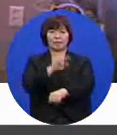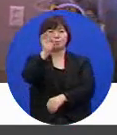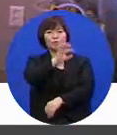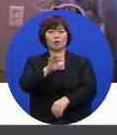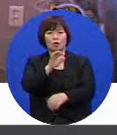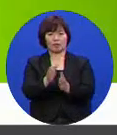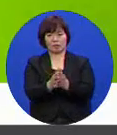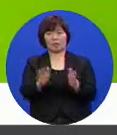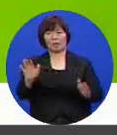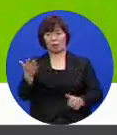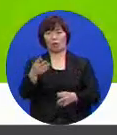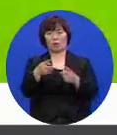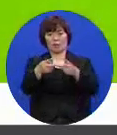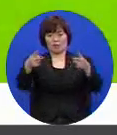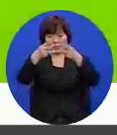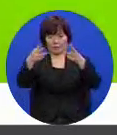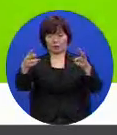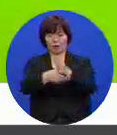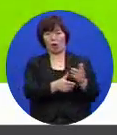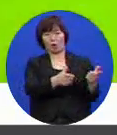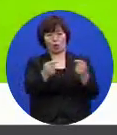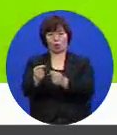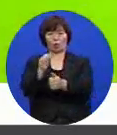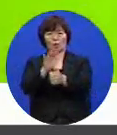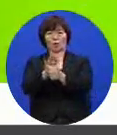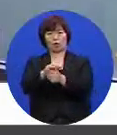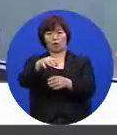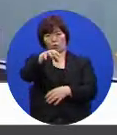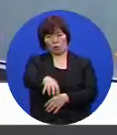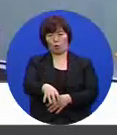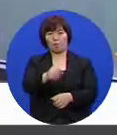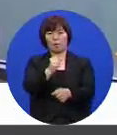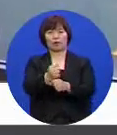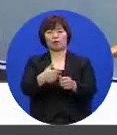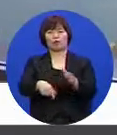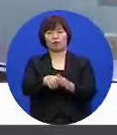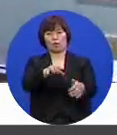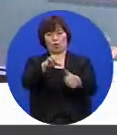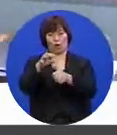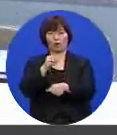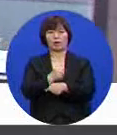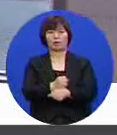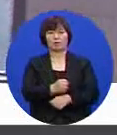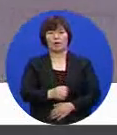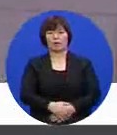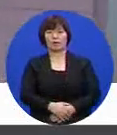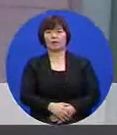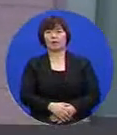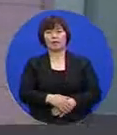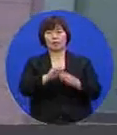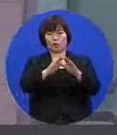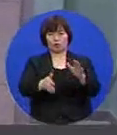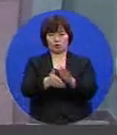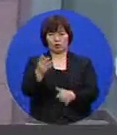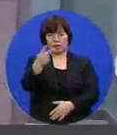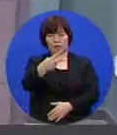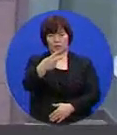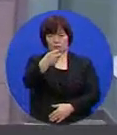운영하고 2층과 3층은 공동 창업 지원실과 다목적 공간으로 활용할 계획입니다. 전주시는